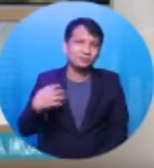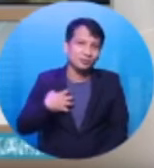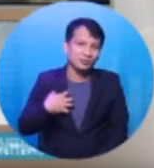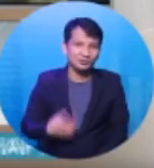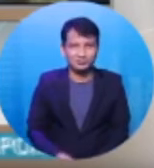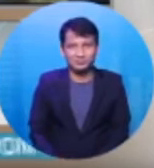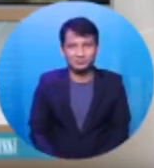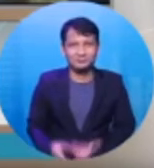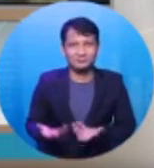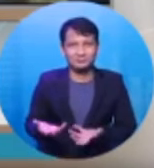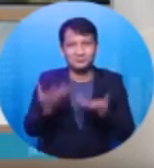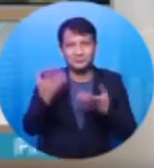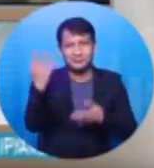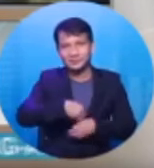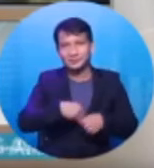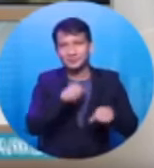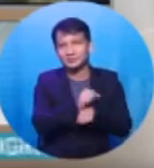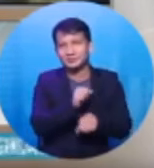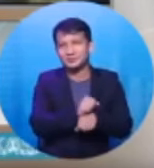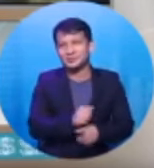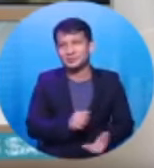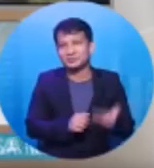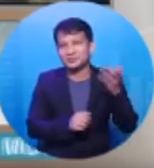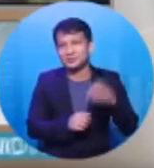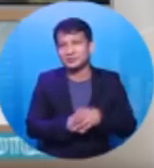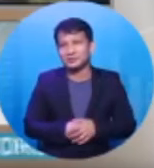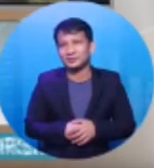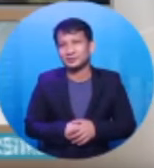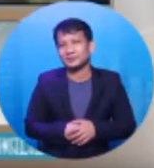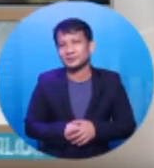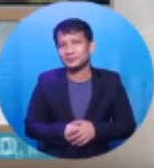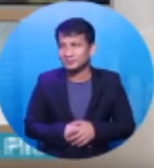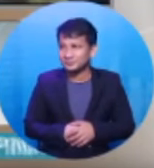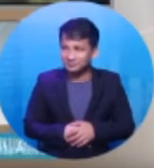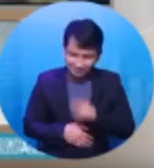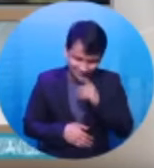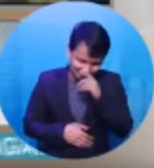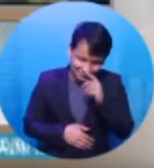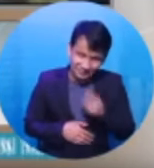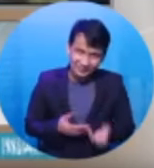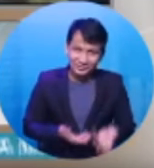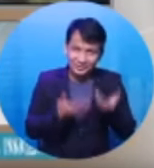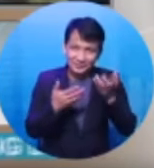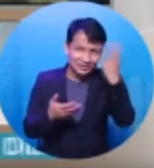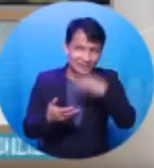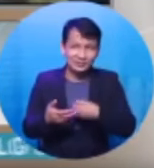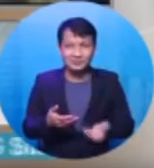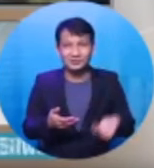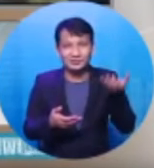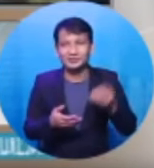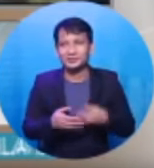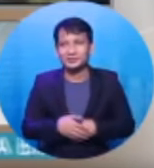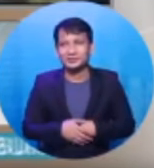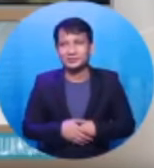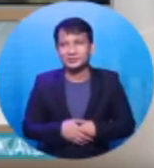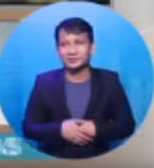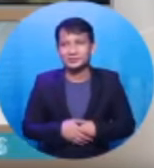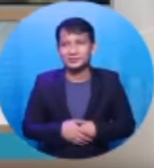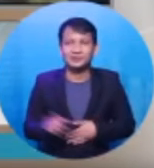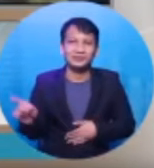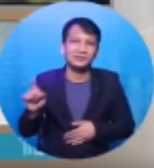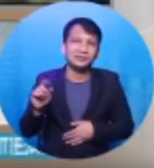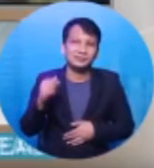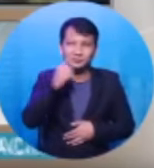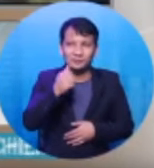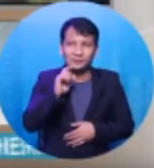Police. Oo nga, ang gaganda ng mga trabaho. Okay, talaga namang. Eh dahil nga po ma'am sa maganda kayo. Kaya meron kayong gaman. Ayun, nagsisilo sa akin